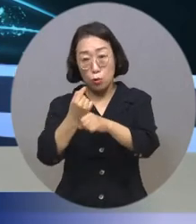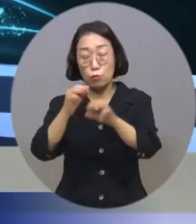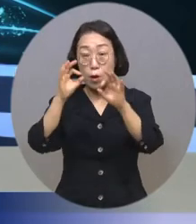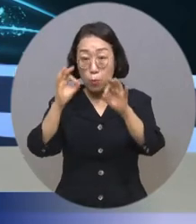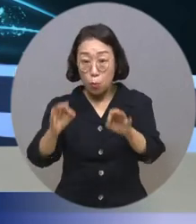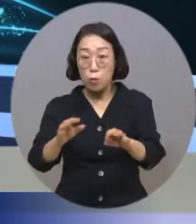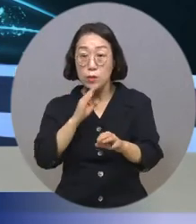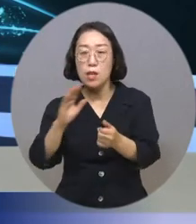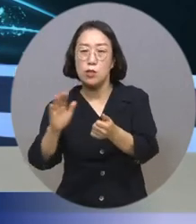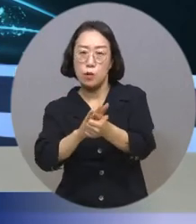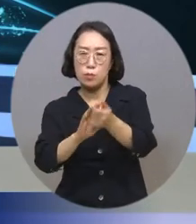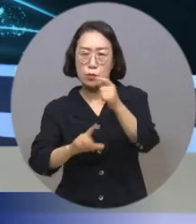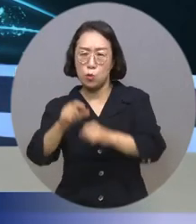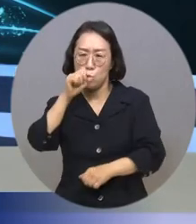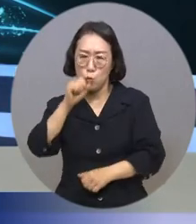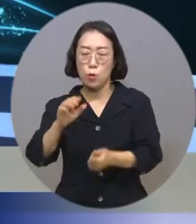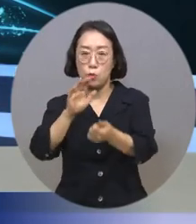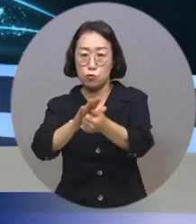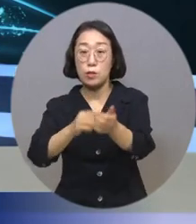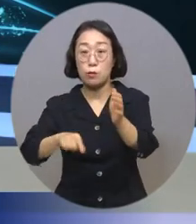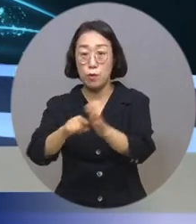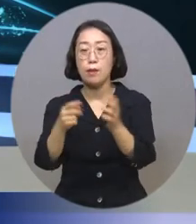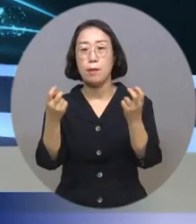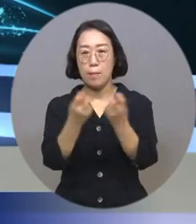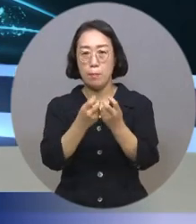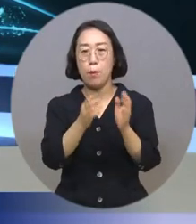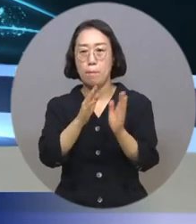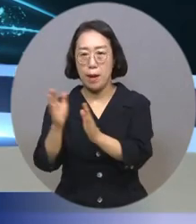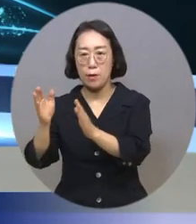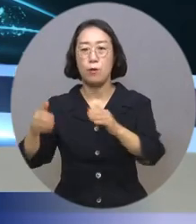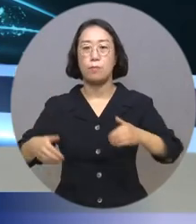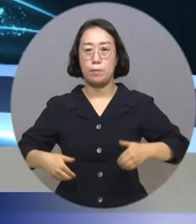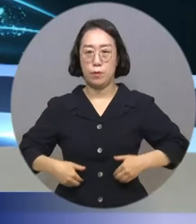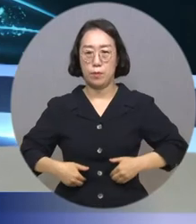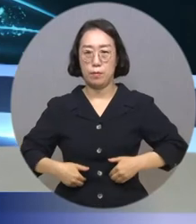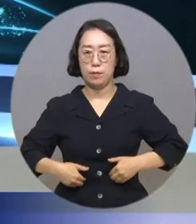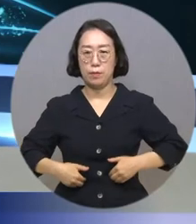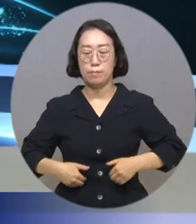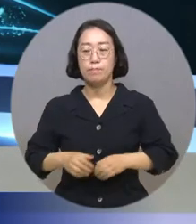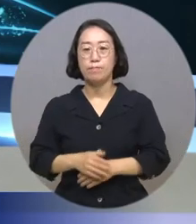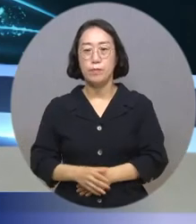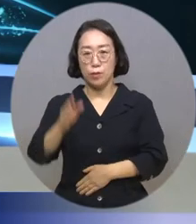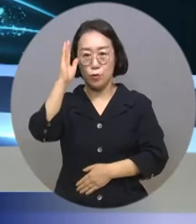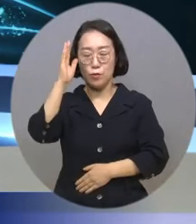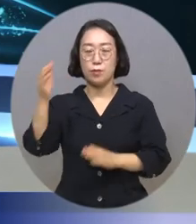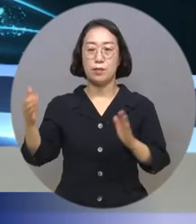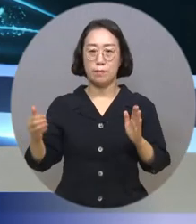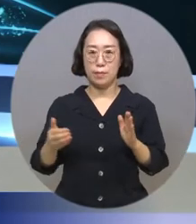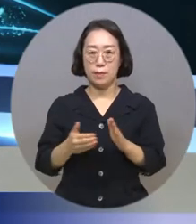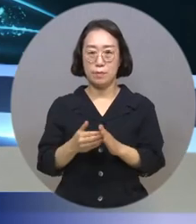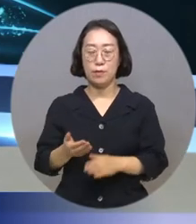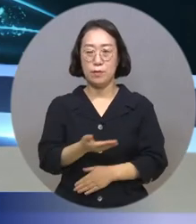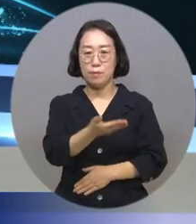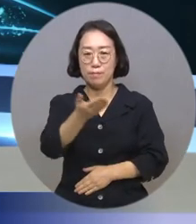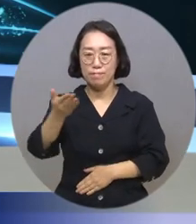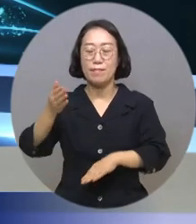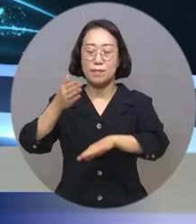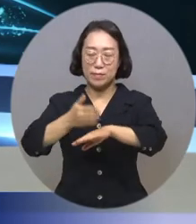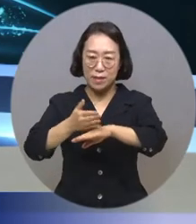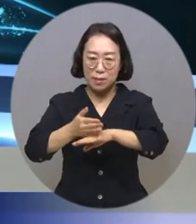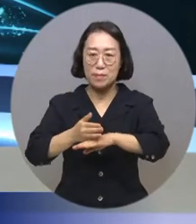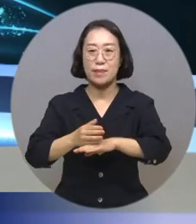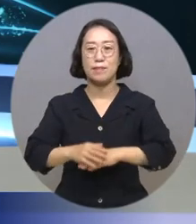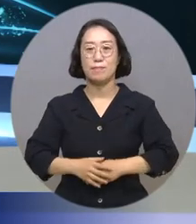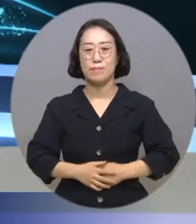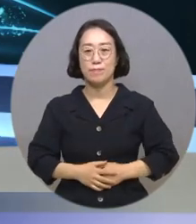통해 서비스 질을 향상하기 위한 대책을 마련해야겠습니다. 이상 복지TV 뉴스를 마칩니다. 시청해주신 여러분